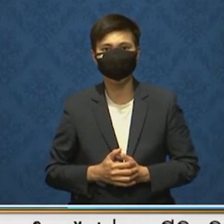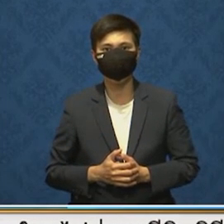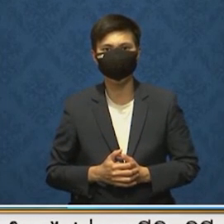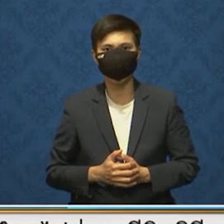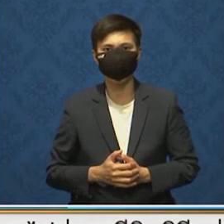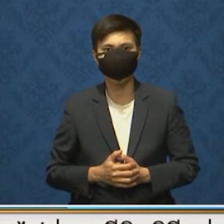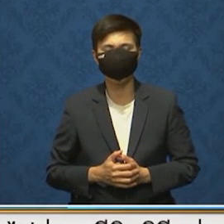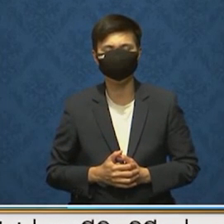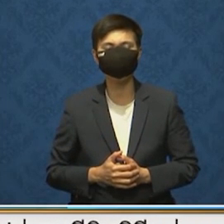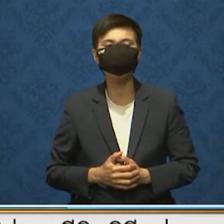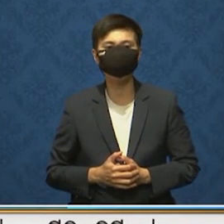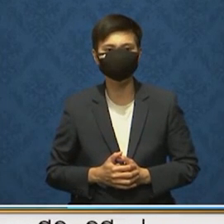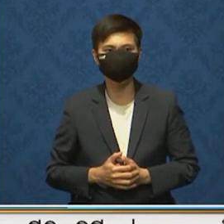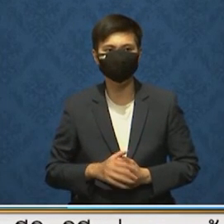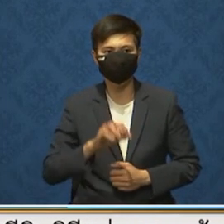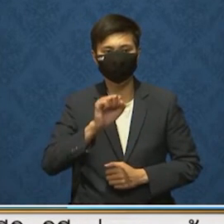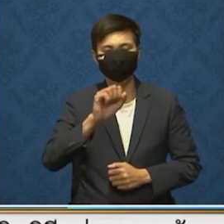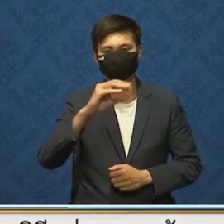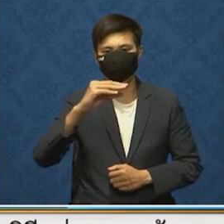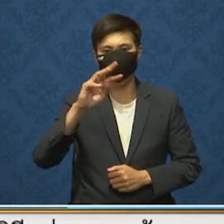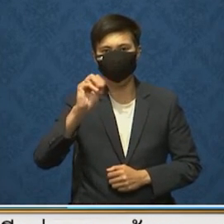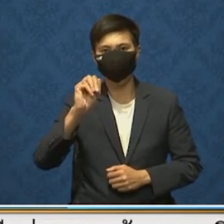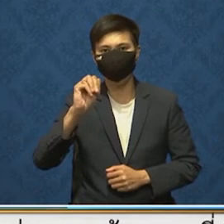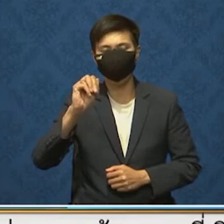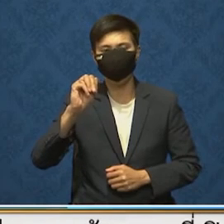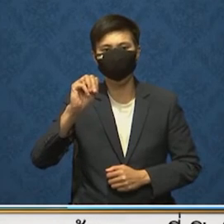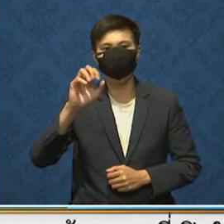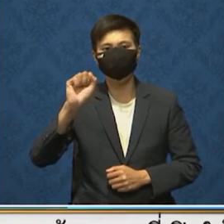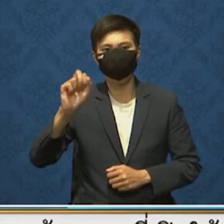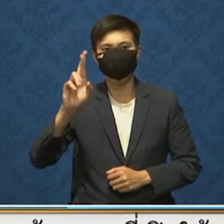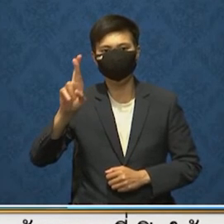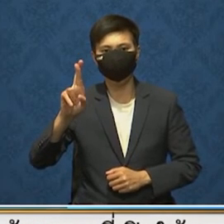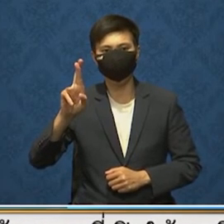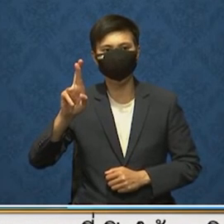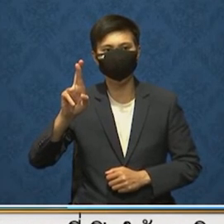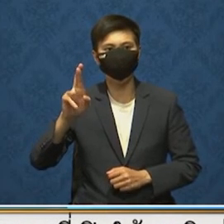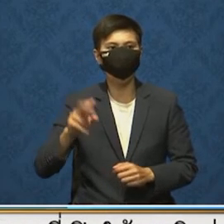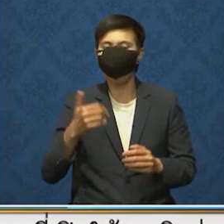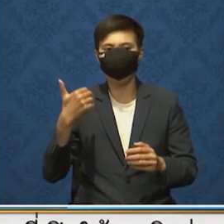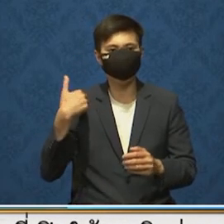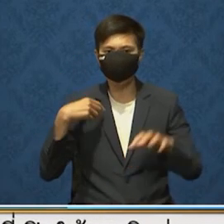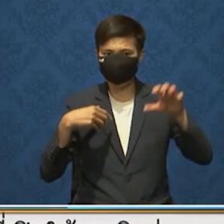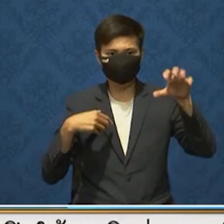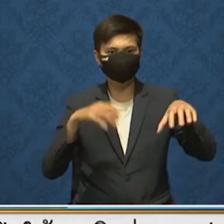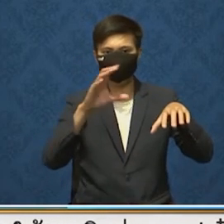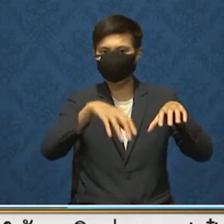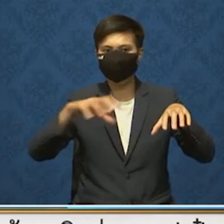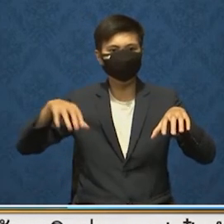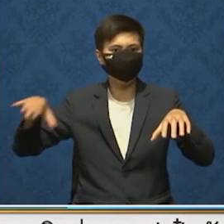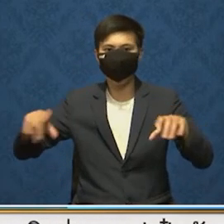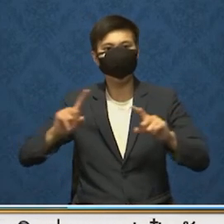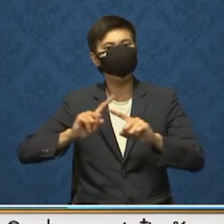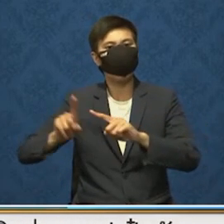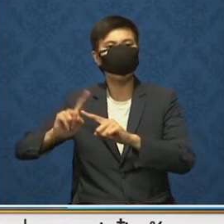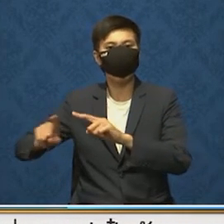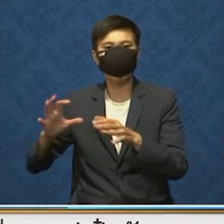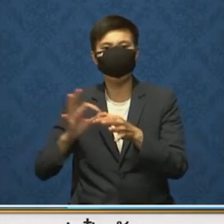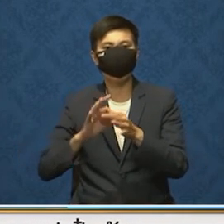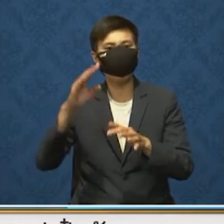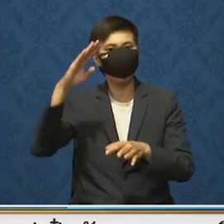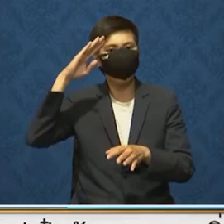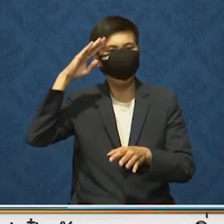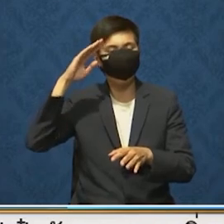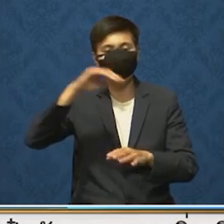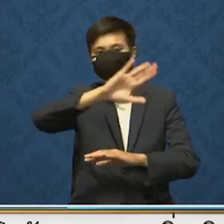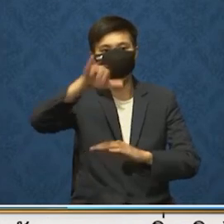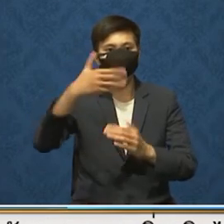ยัแ่งสโมสร ไมสโมสร สัญาบาทอีก สโมสร ชประทวนอีกนะครับทุกกรมไฟในการมสโมสร